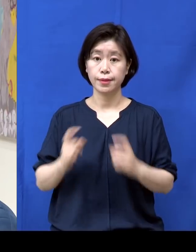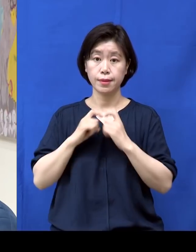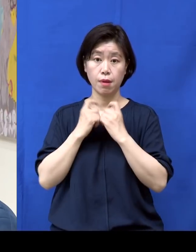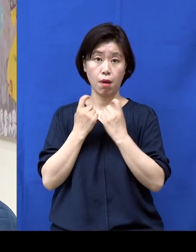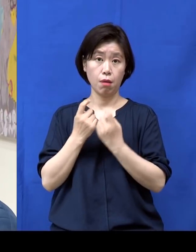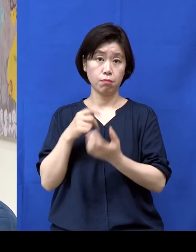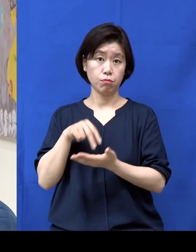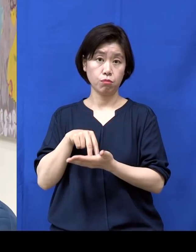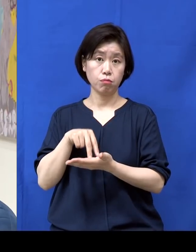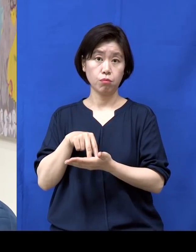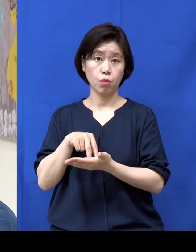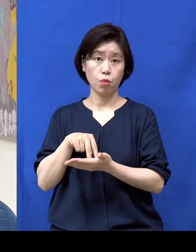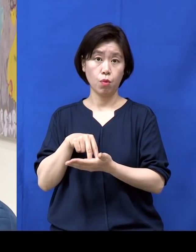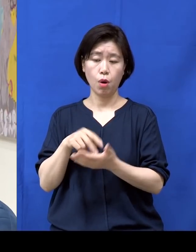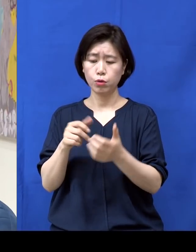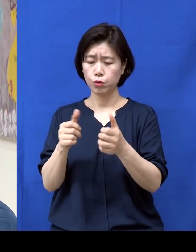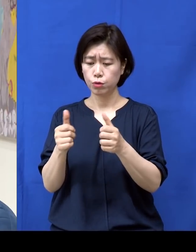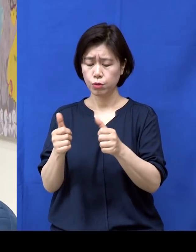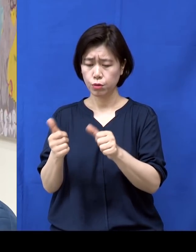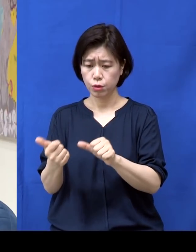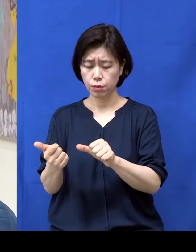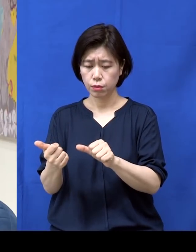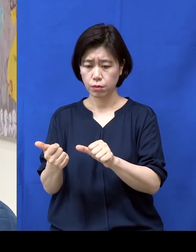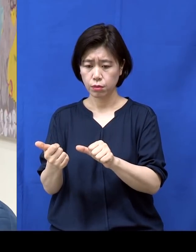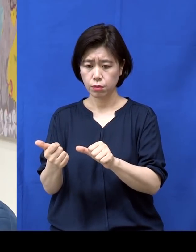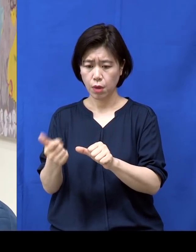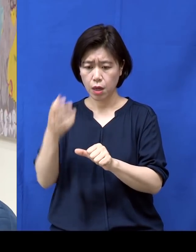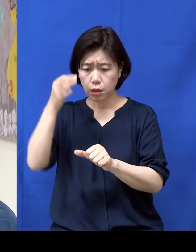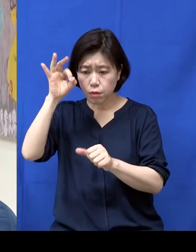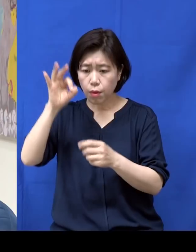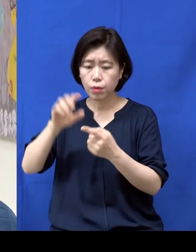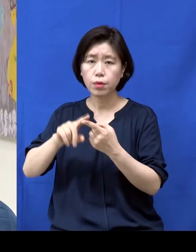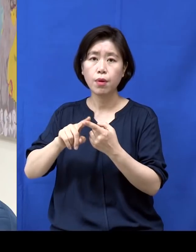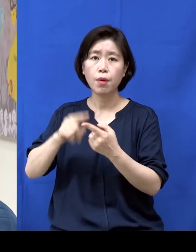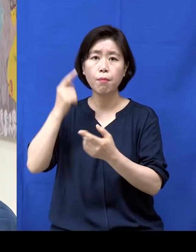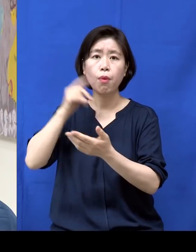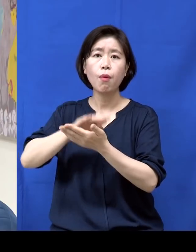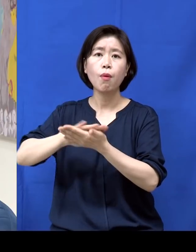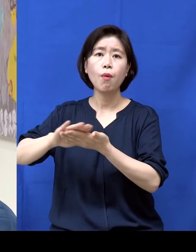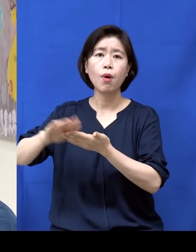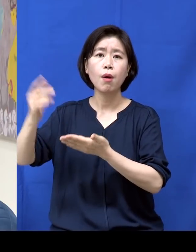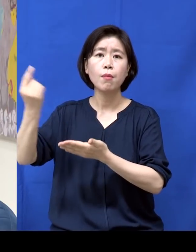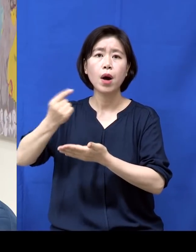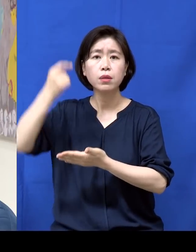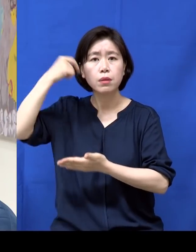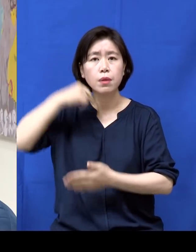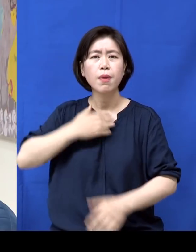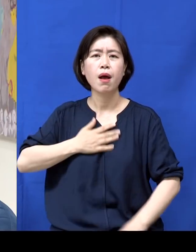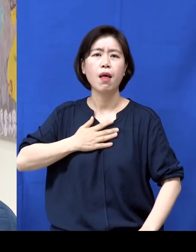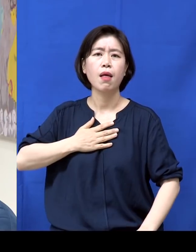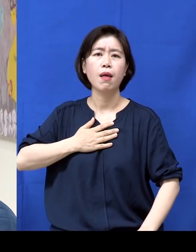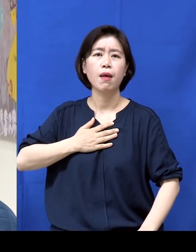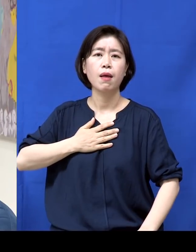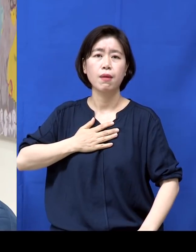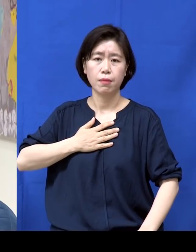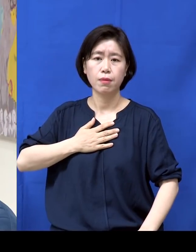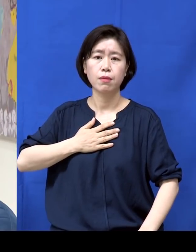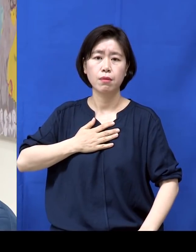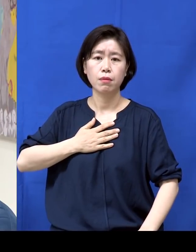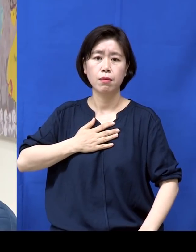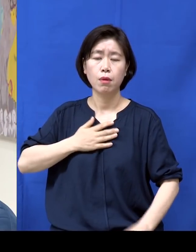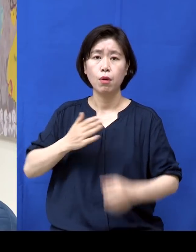개인적으로 죽음을 받아들였을 때 너무 평안했기 때문에 사실